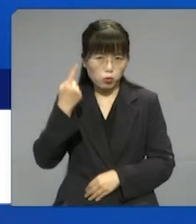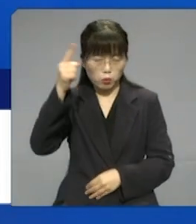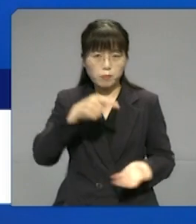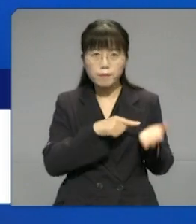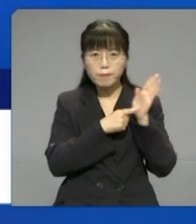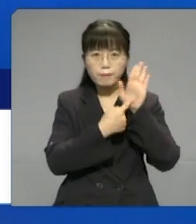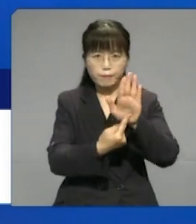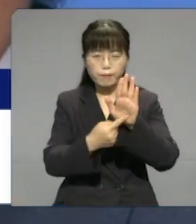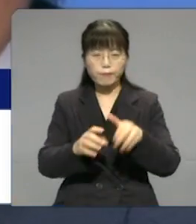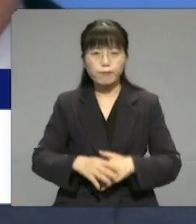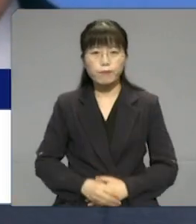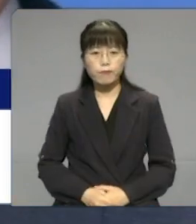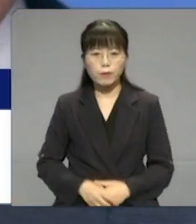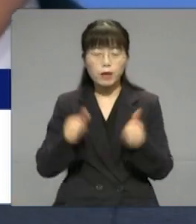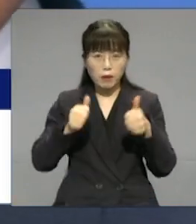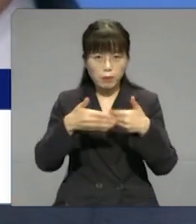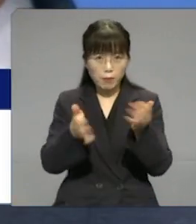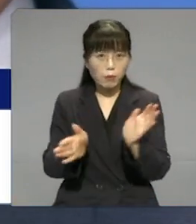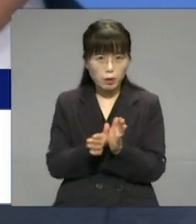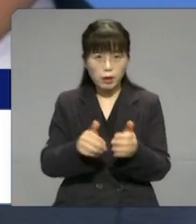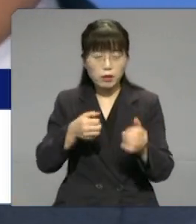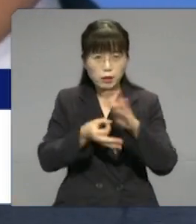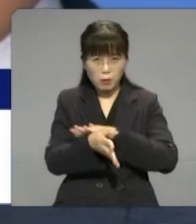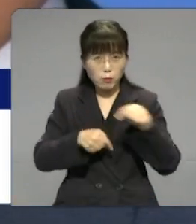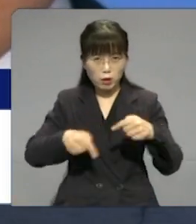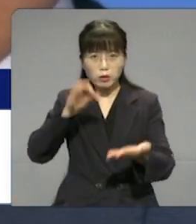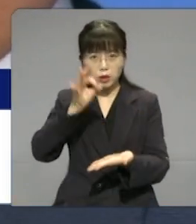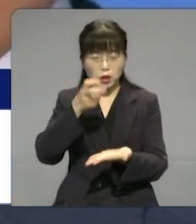이같이 선고했습니다. 재판부는 뇌물과